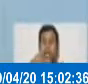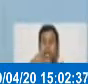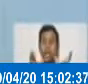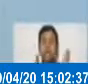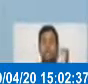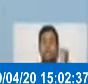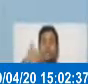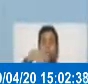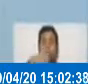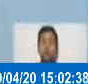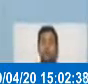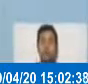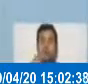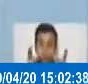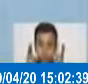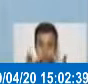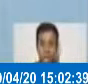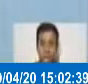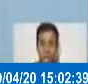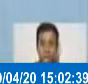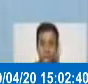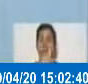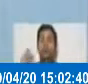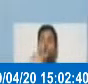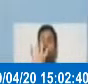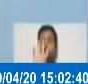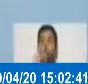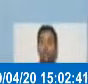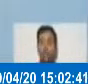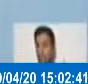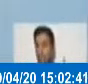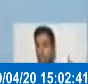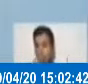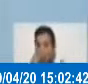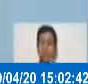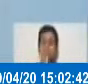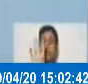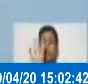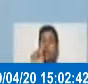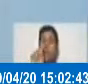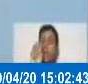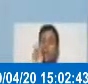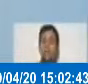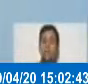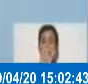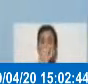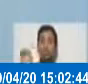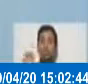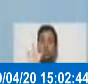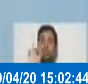আছেন। আইসোলেশন থেকে মুক্ত হয়েছেন 24 ঘন্টা 48 জন এবং এ পর্যন্ত 833 জন। আমাদের